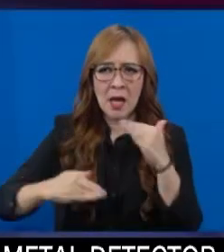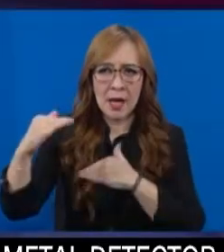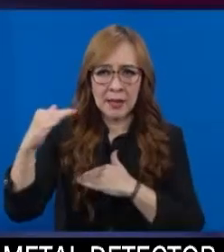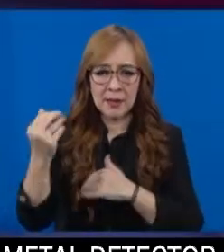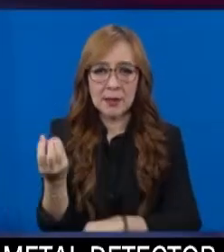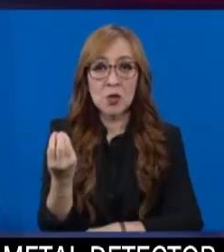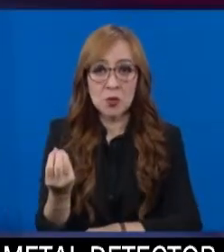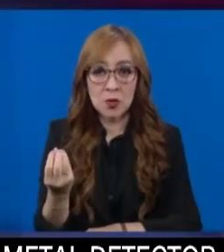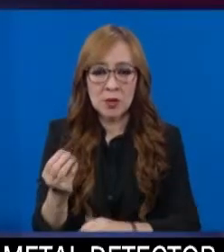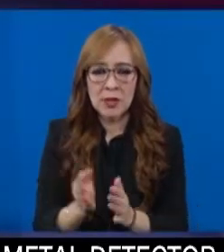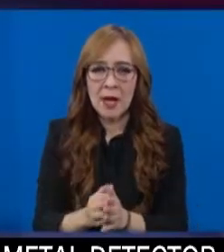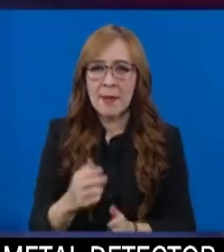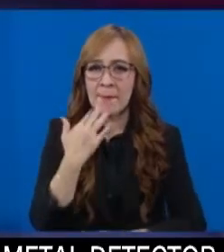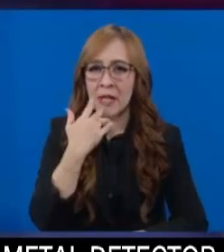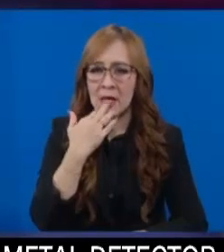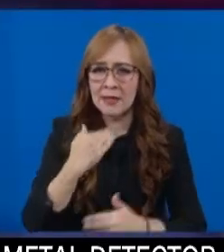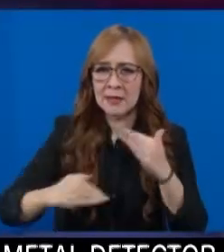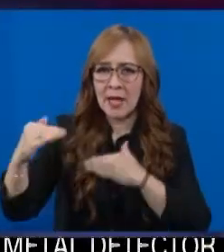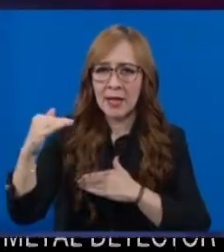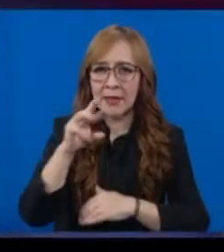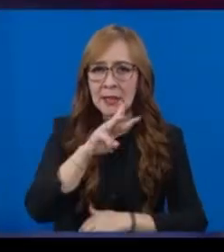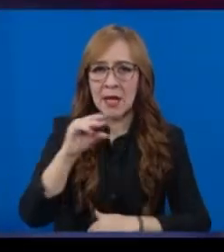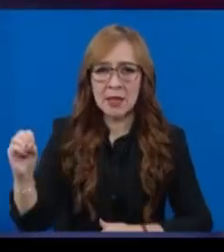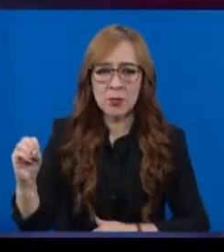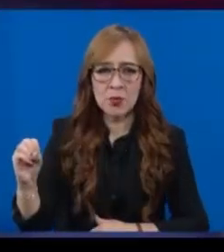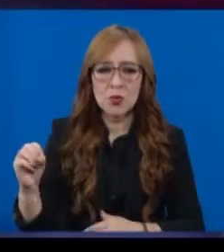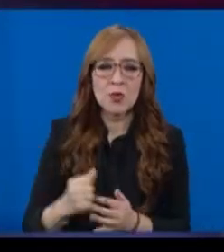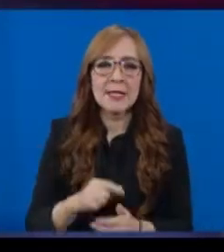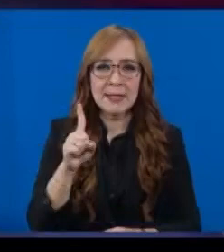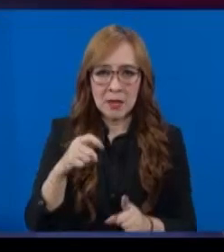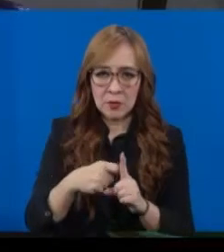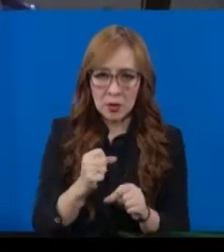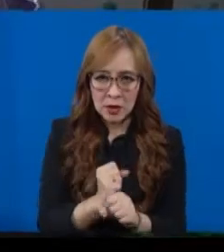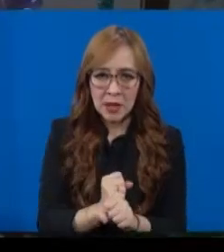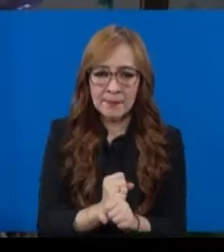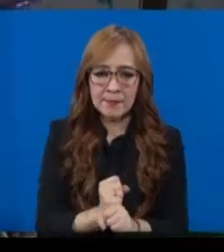Madiun Jawa Timur harga beras premium naik Rp3.000 per kg